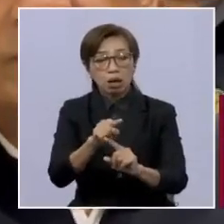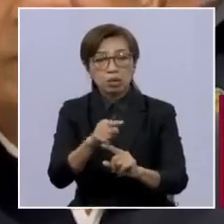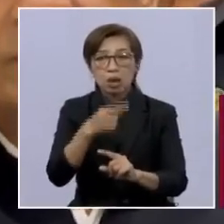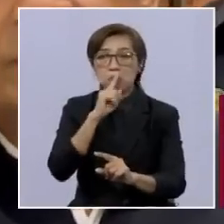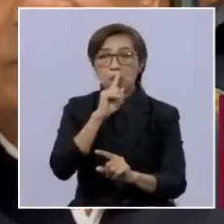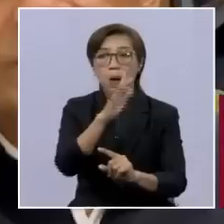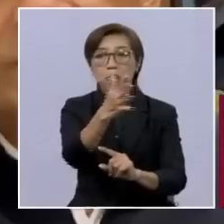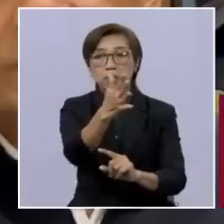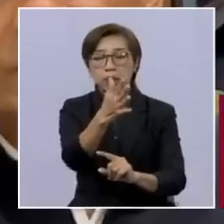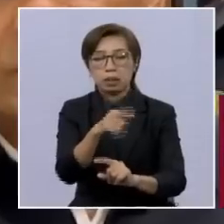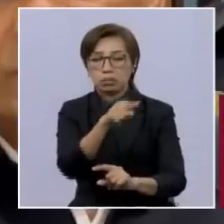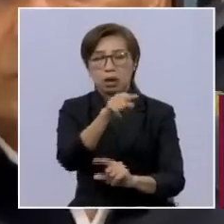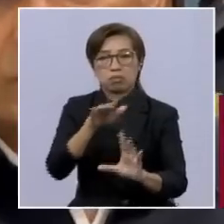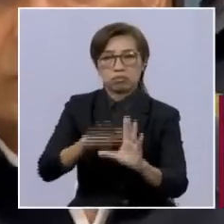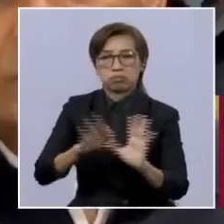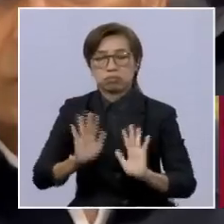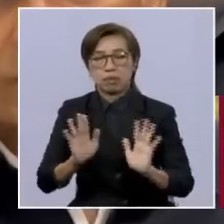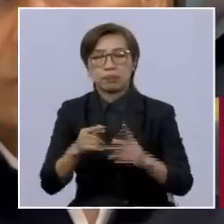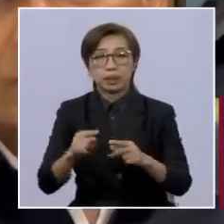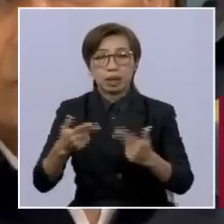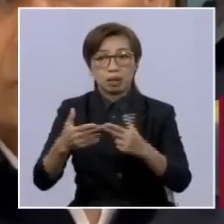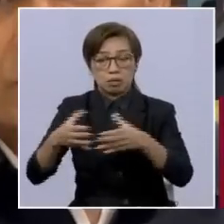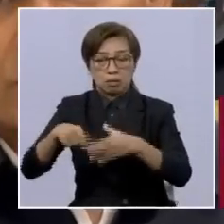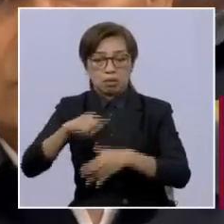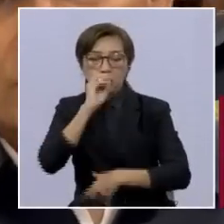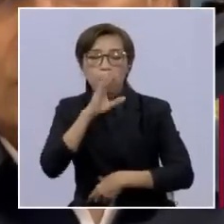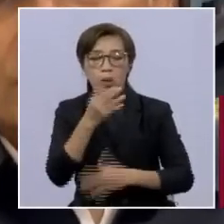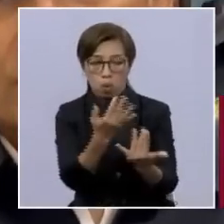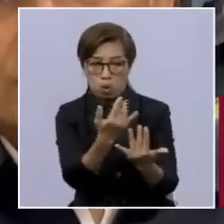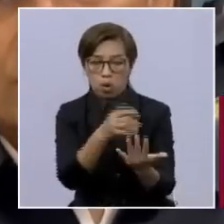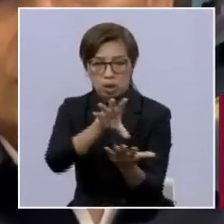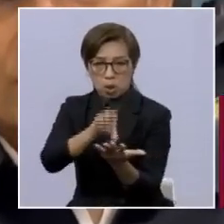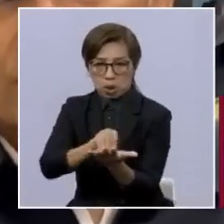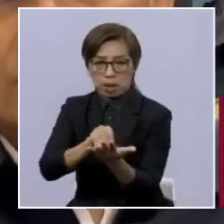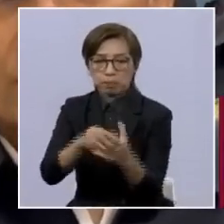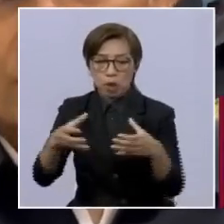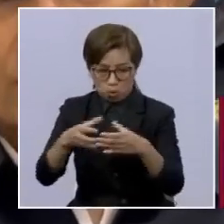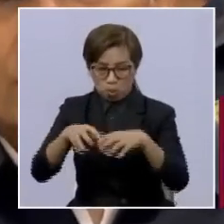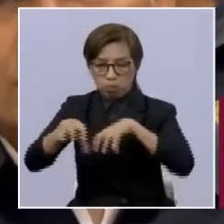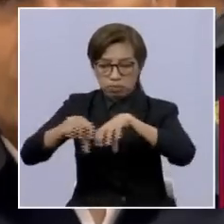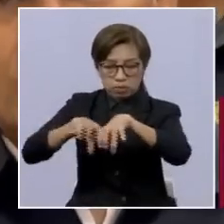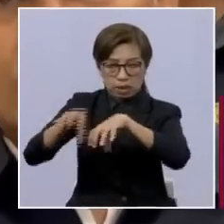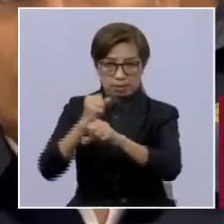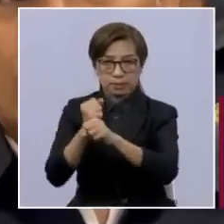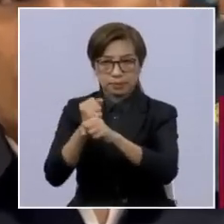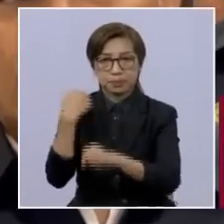หัวหน้าพรรครวมไทยสร้างชาติก็ชี้แจงว่าเรื่องนี้อยู่ในกระบวนการของพรรคครับ